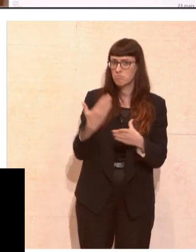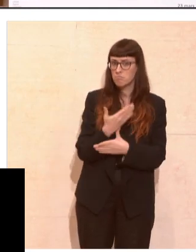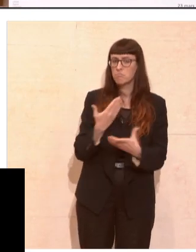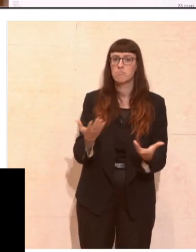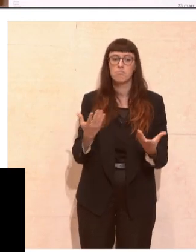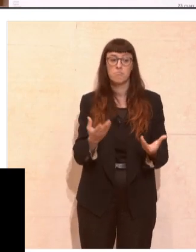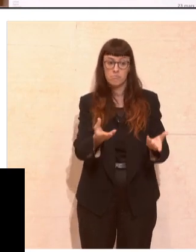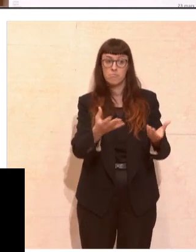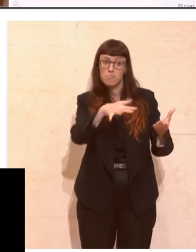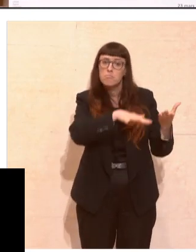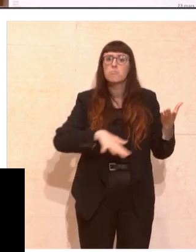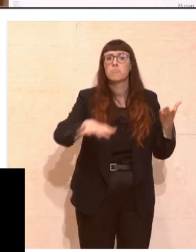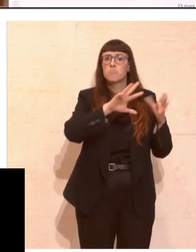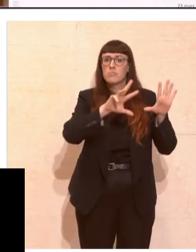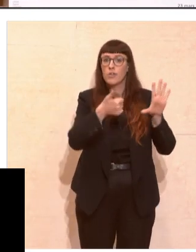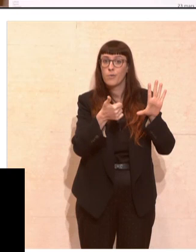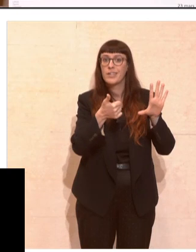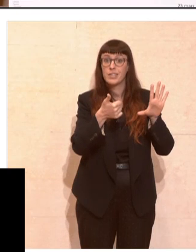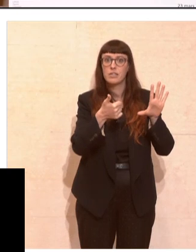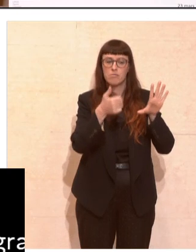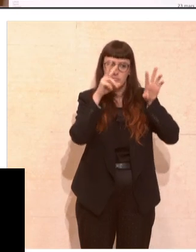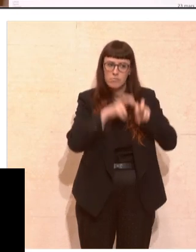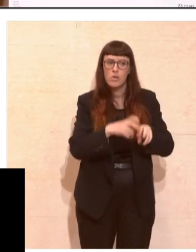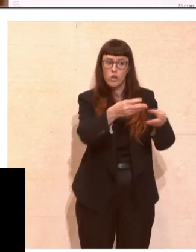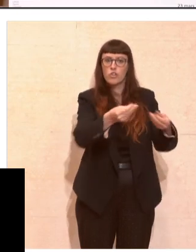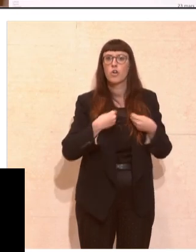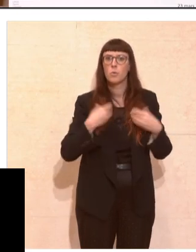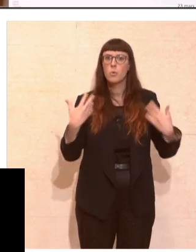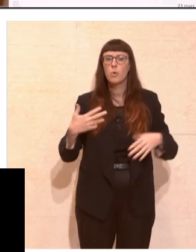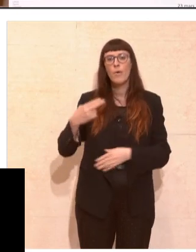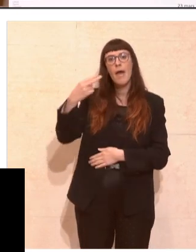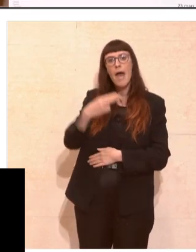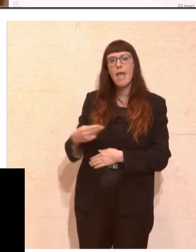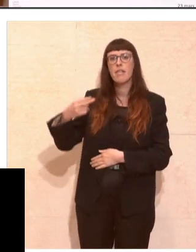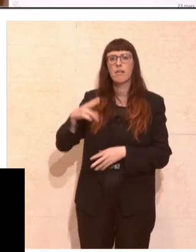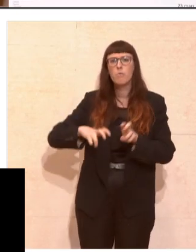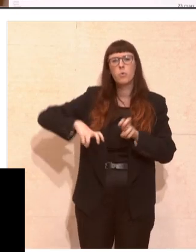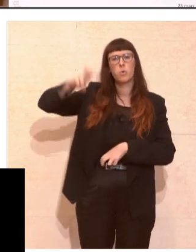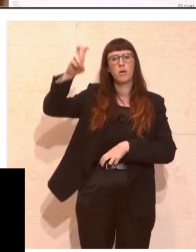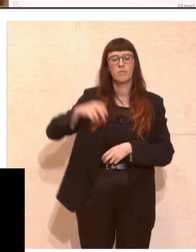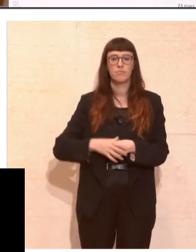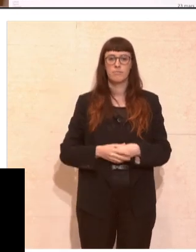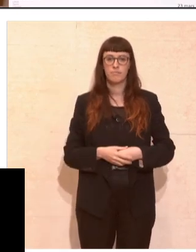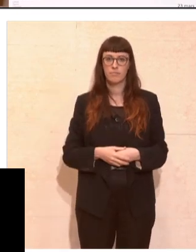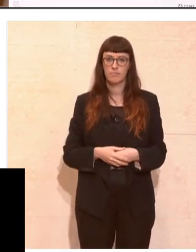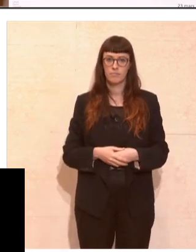augmente de façon assez grandiose le N. Donc, on a 35 000 enfants,